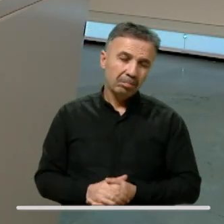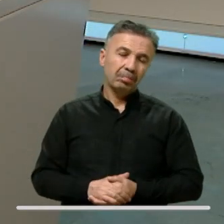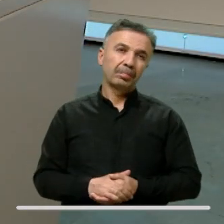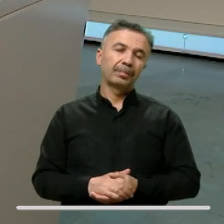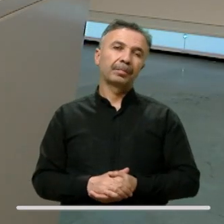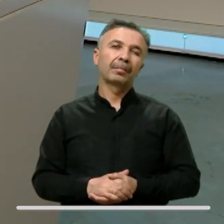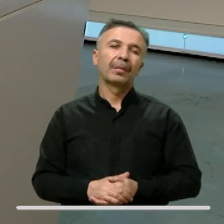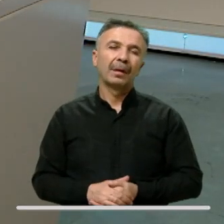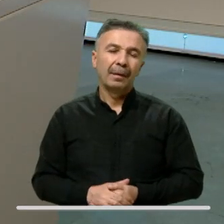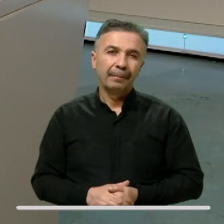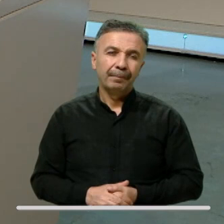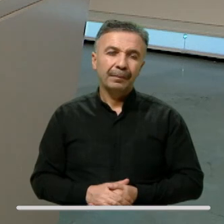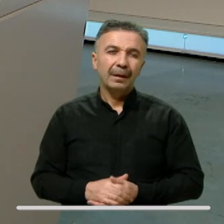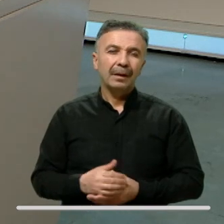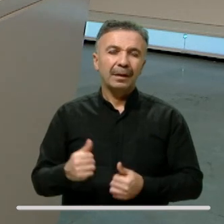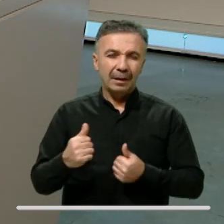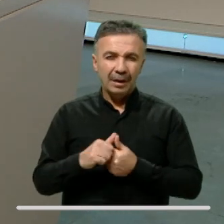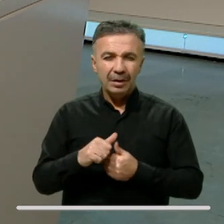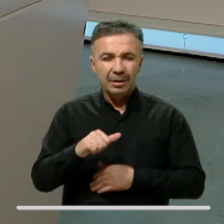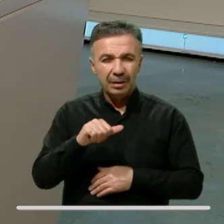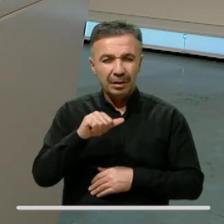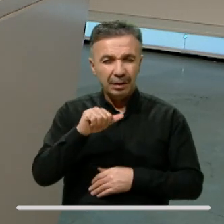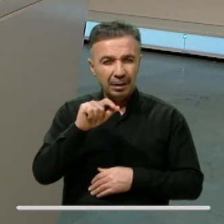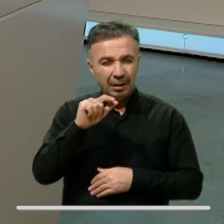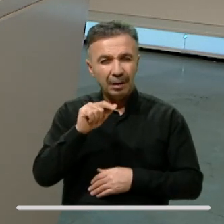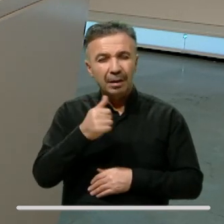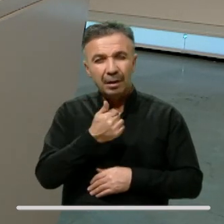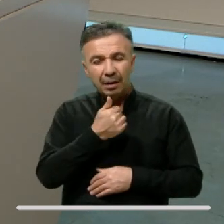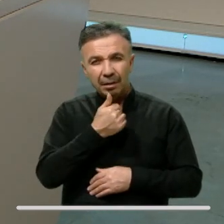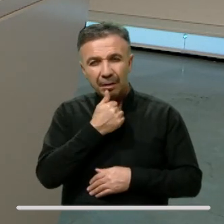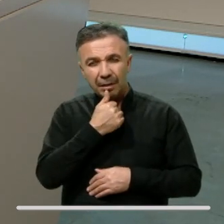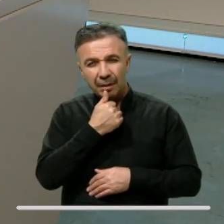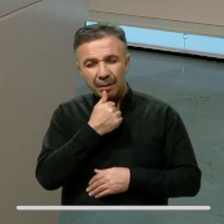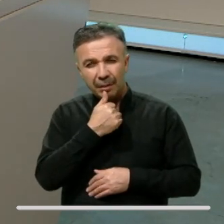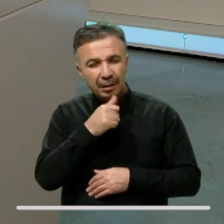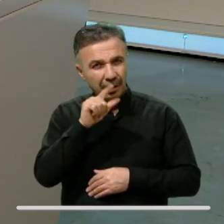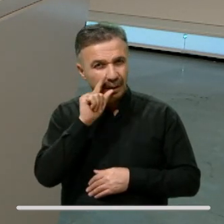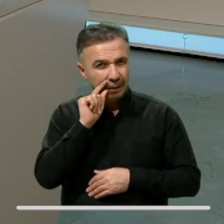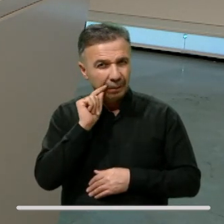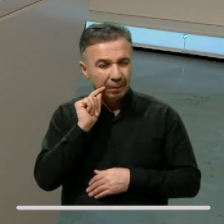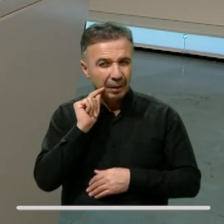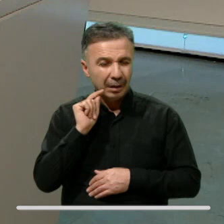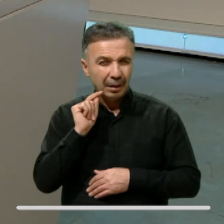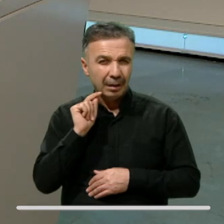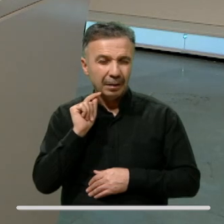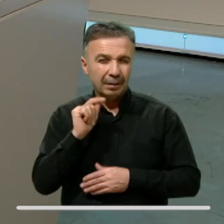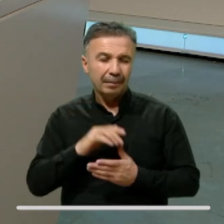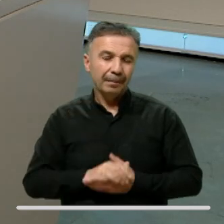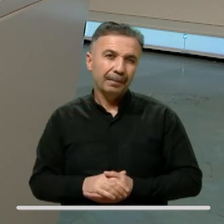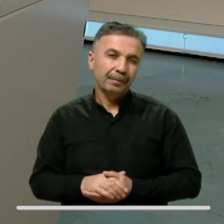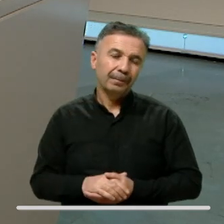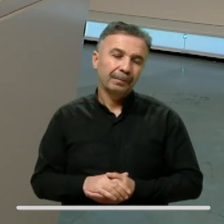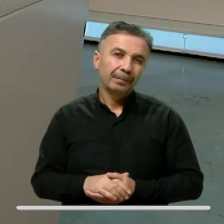ve bayan hangisi ölürse birbirlerini görebilirler, bir sıkıntı yok. Onu Allah razı olsun öğrenmiş olduk. Bakalım kapı,